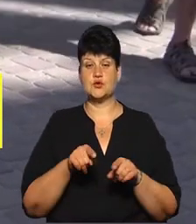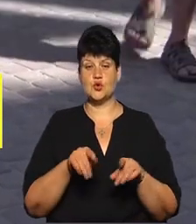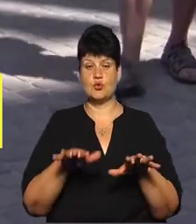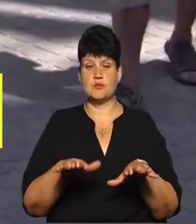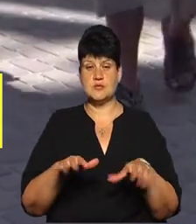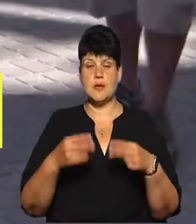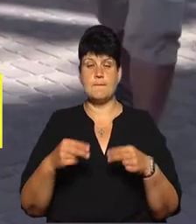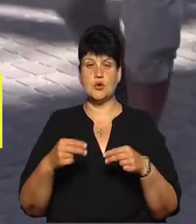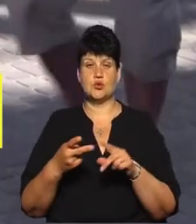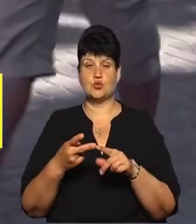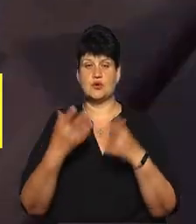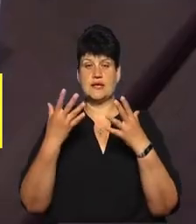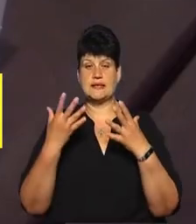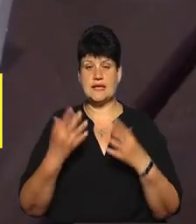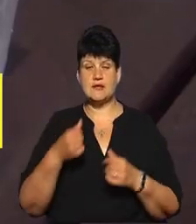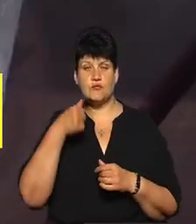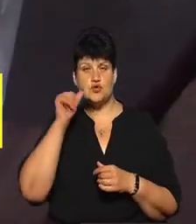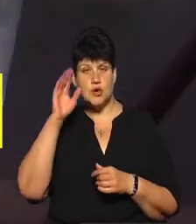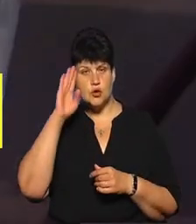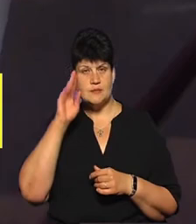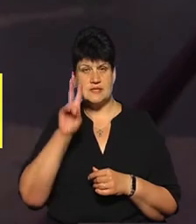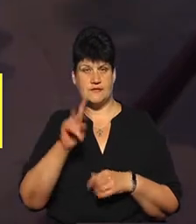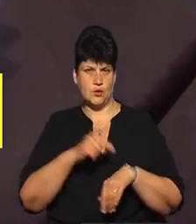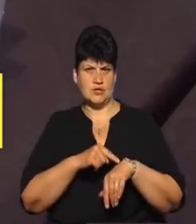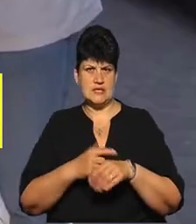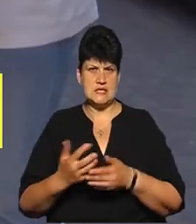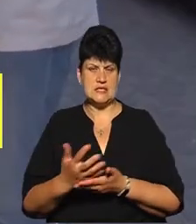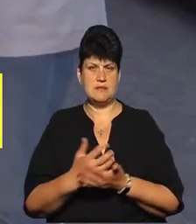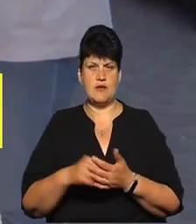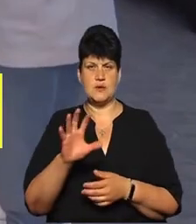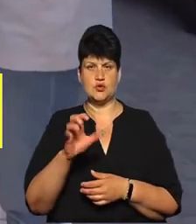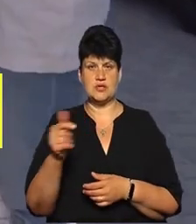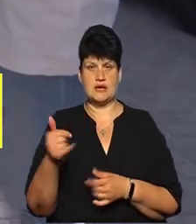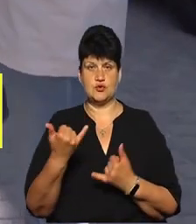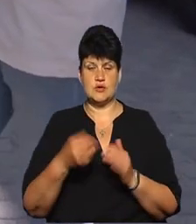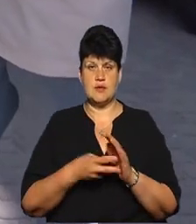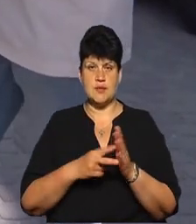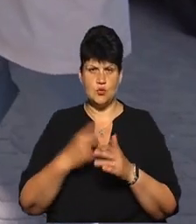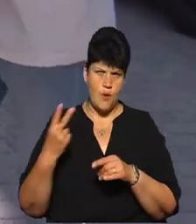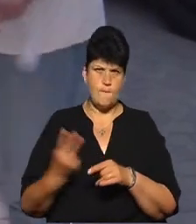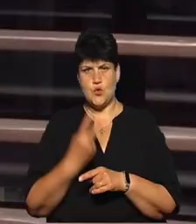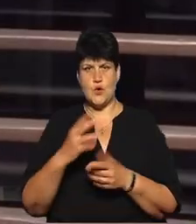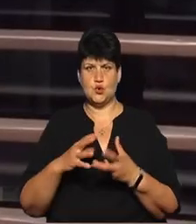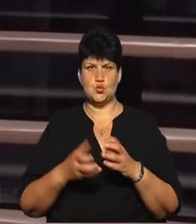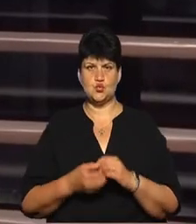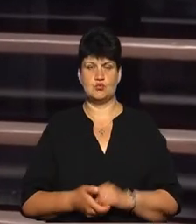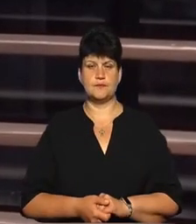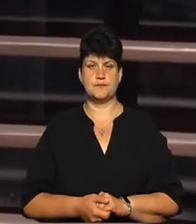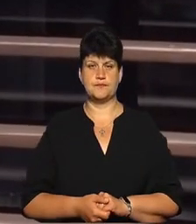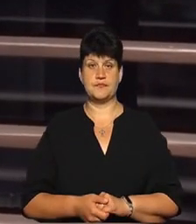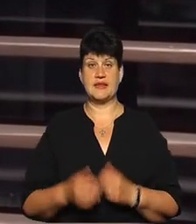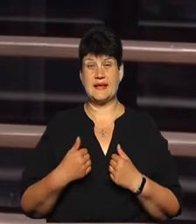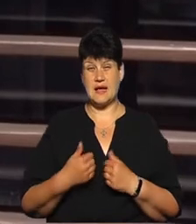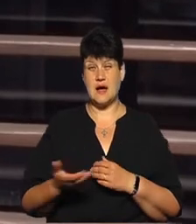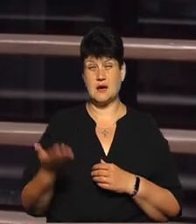продає другий день поспіль. Вчора хлопець за 2 години зібрав 500 гривень. Сьогодні планує подвоїти суму. Я раніше у